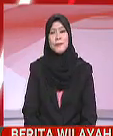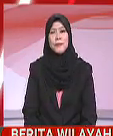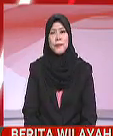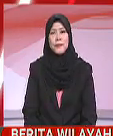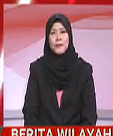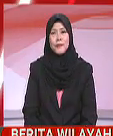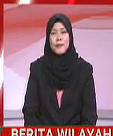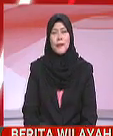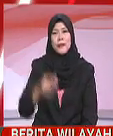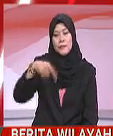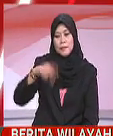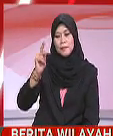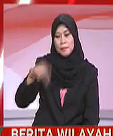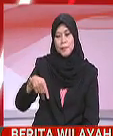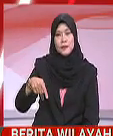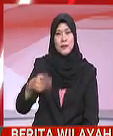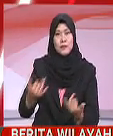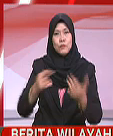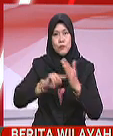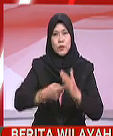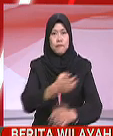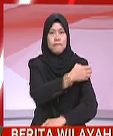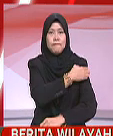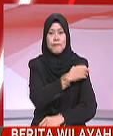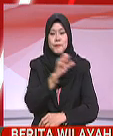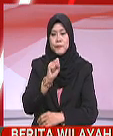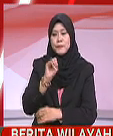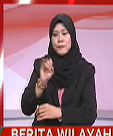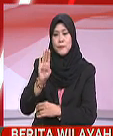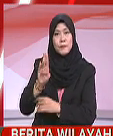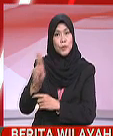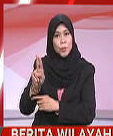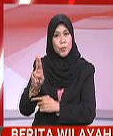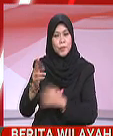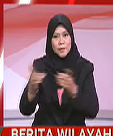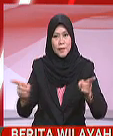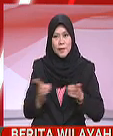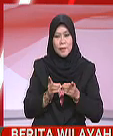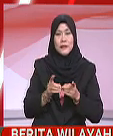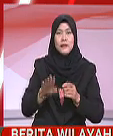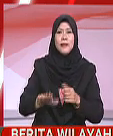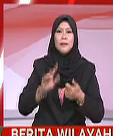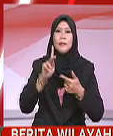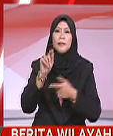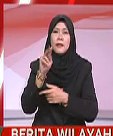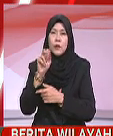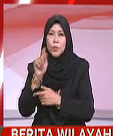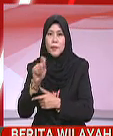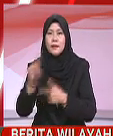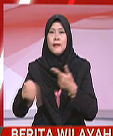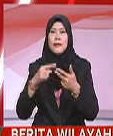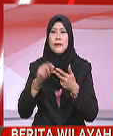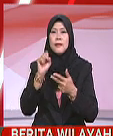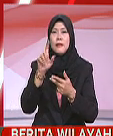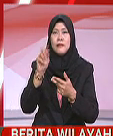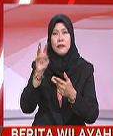Perintah Kawalan Pergerakan PKP dikuatkuasakan di bahagian Sibu hari ini merangkumi daerah Sibu, Kenawit dan Selangau.